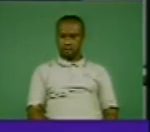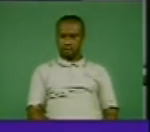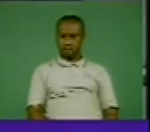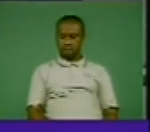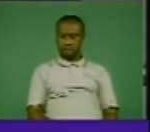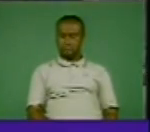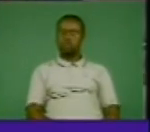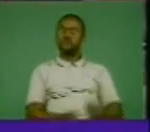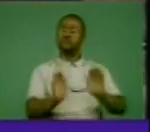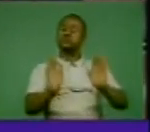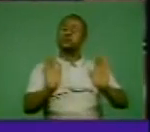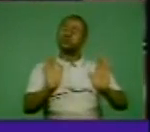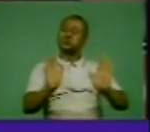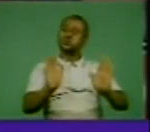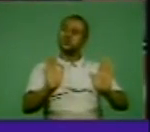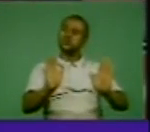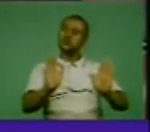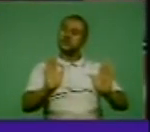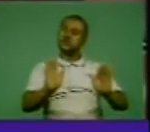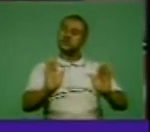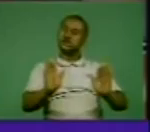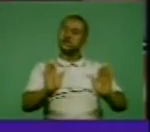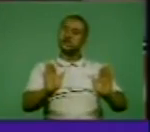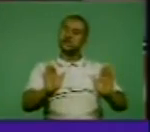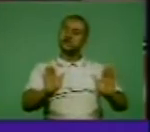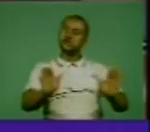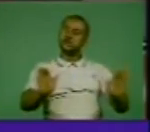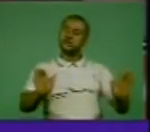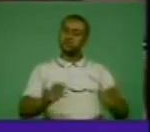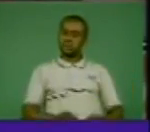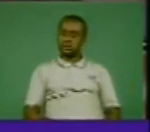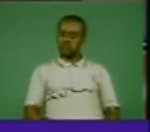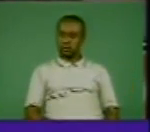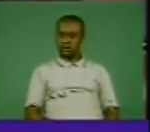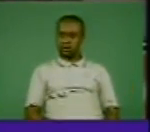Wewe ukifanya chuki bure unajisumbua.